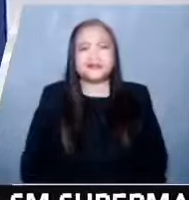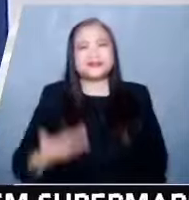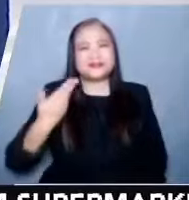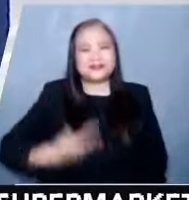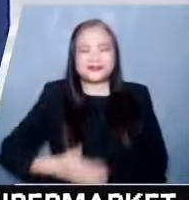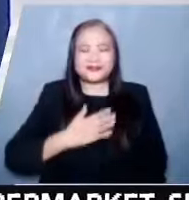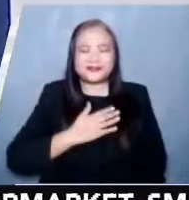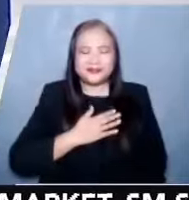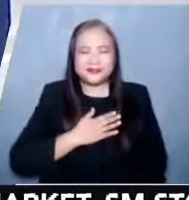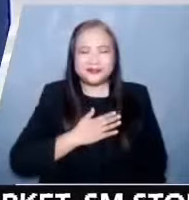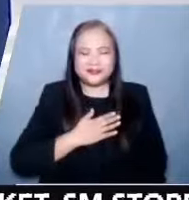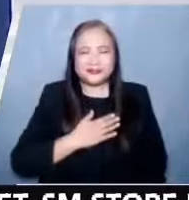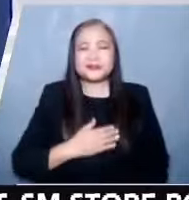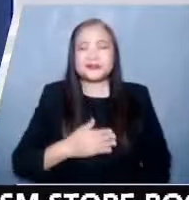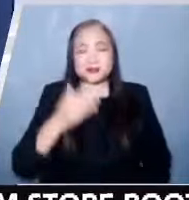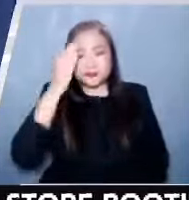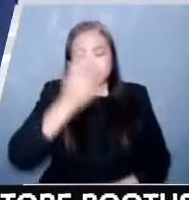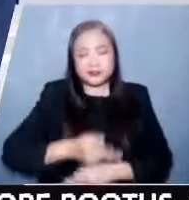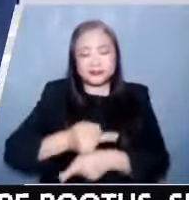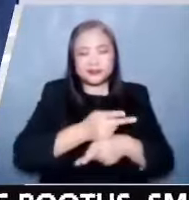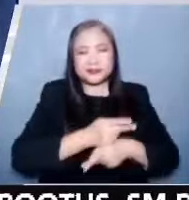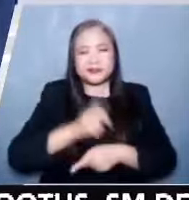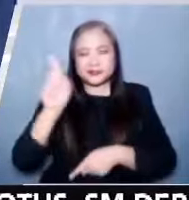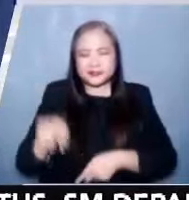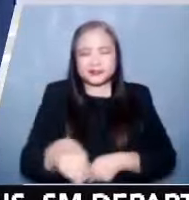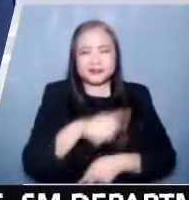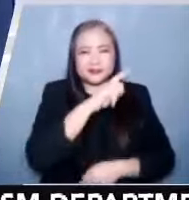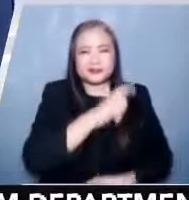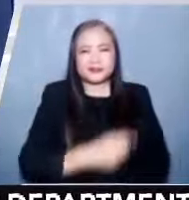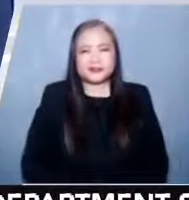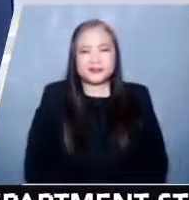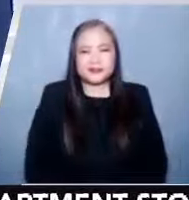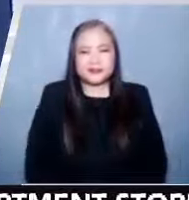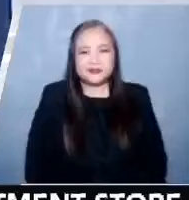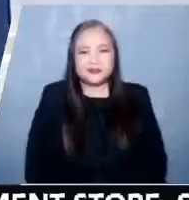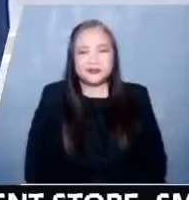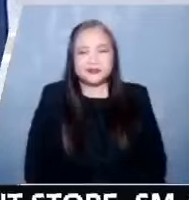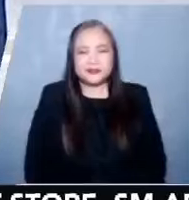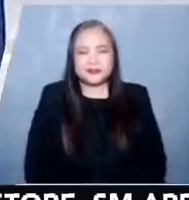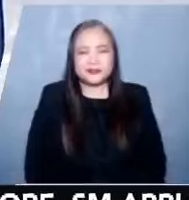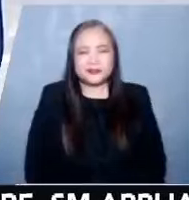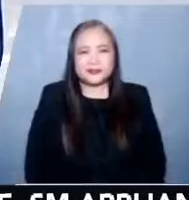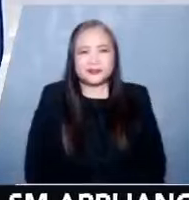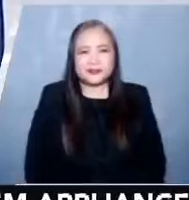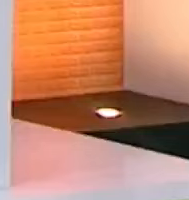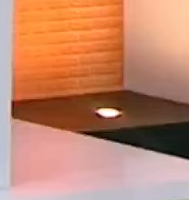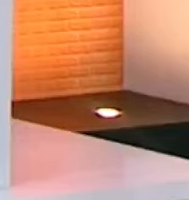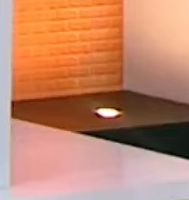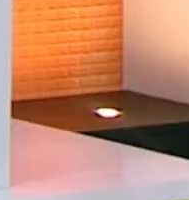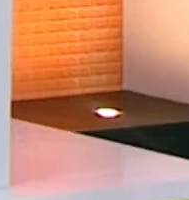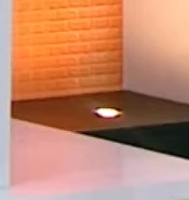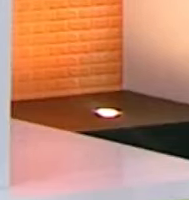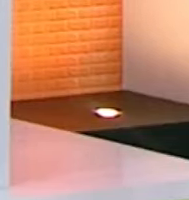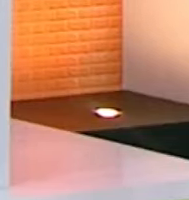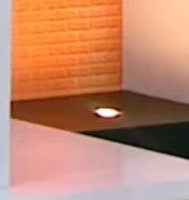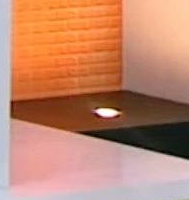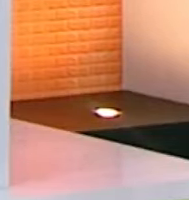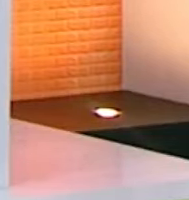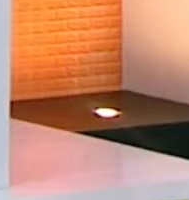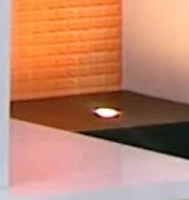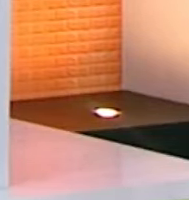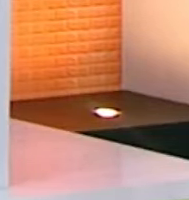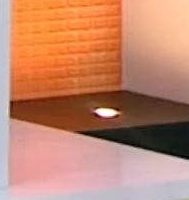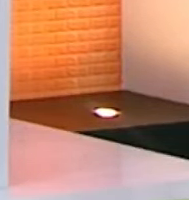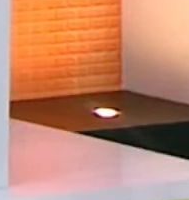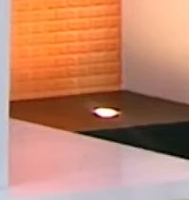Pertiera. Know the weather before you go. Para mag safe lagi, mga kapuso. Kapuso, para laging una